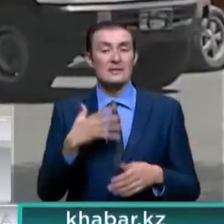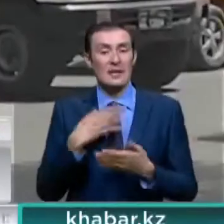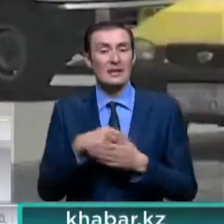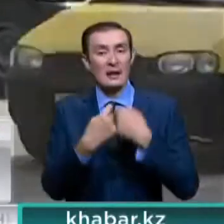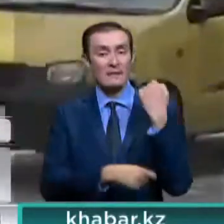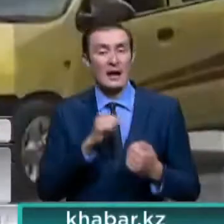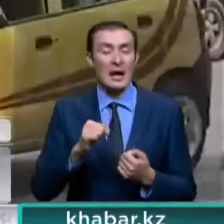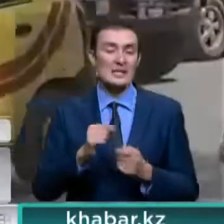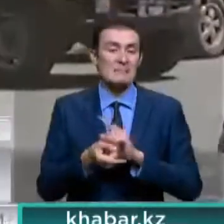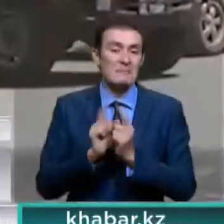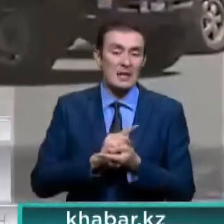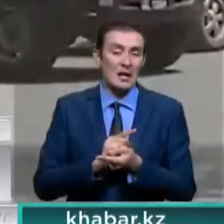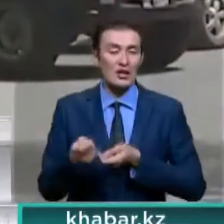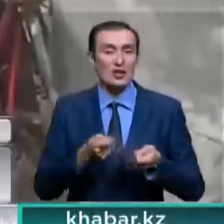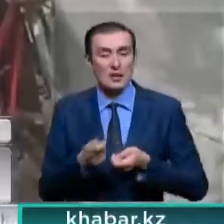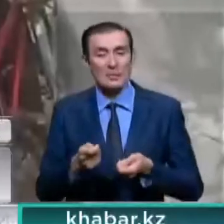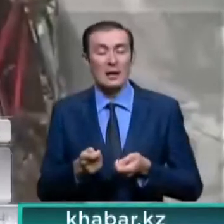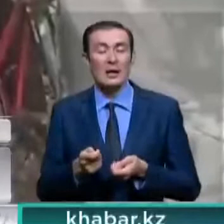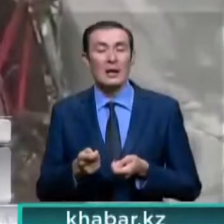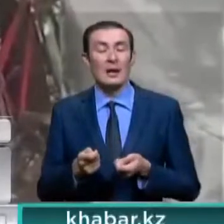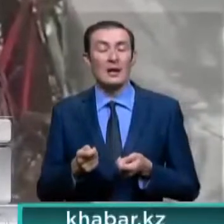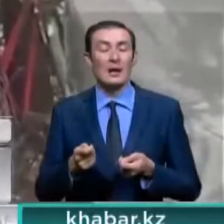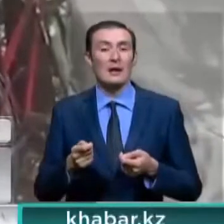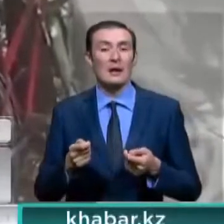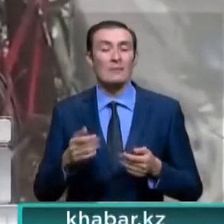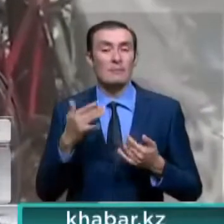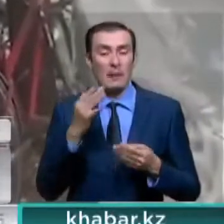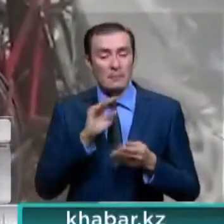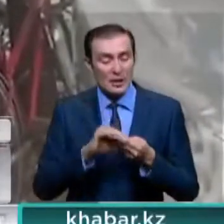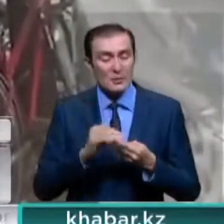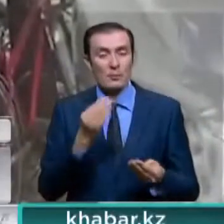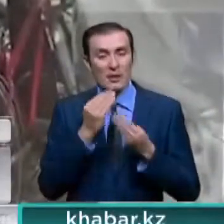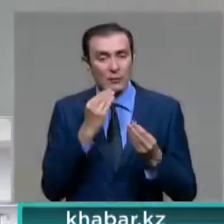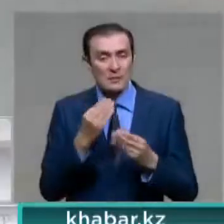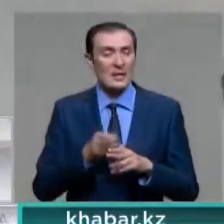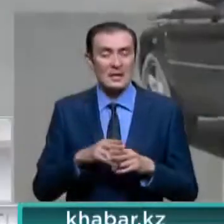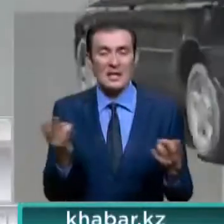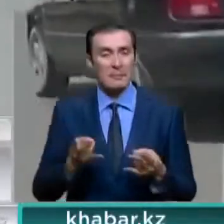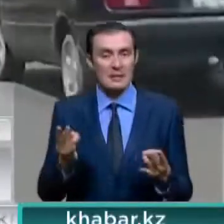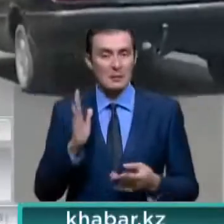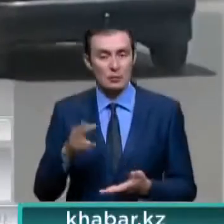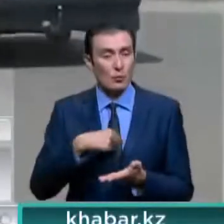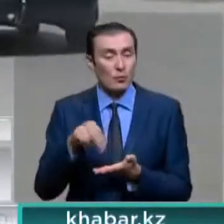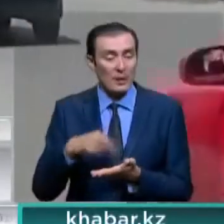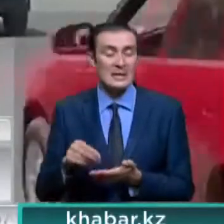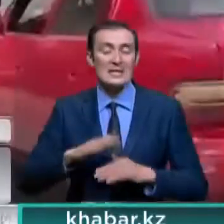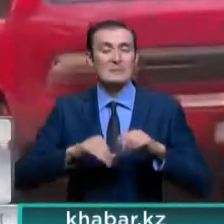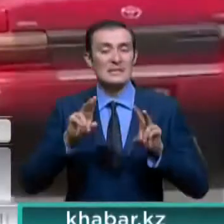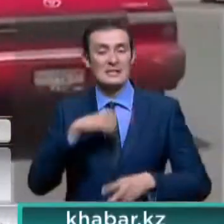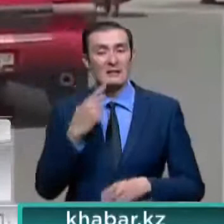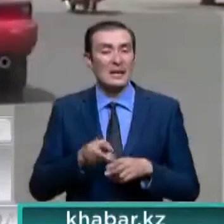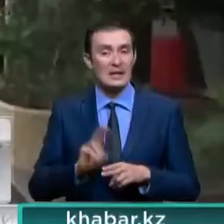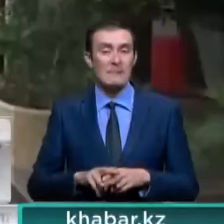смена политрежима потребности населения вряд ли уменьшит. Все-таки продовольствие – товары первой необходимости. Специалисты называют